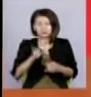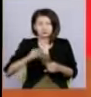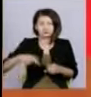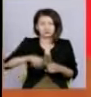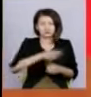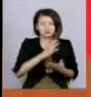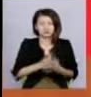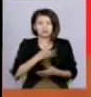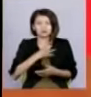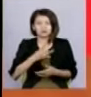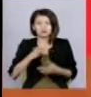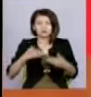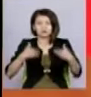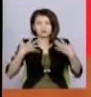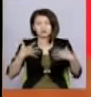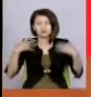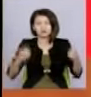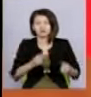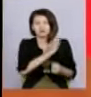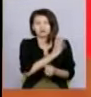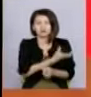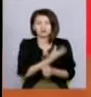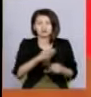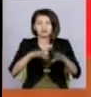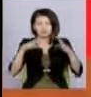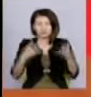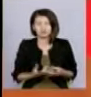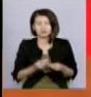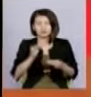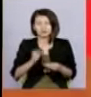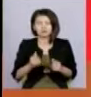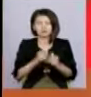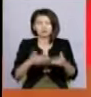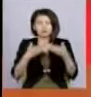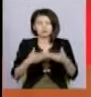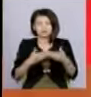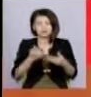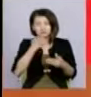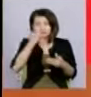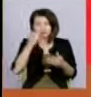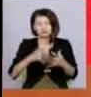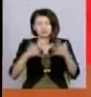ақ, денсаулықтарыңыз мықты болсын. Барлықтарыңызды шығармашылық табыс тілеймін. Мереке құтты болсын.